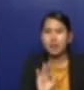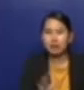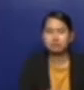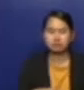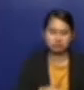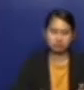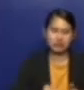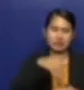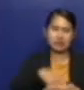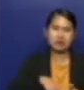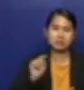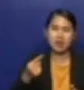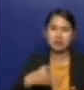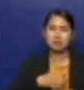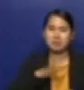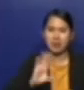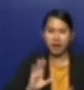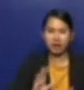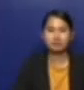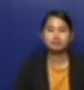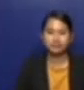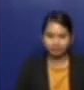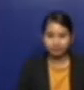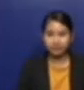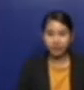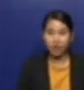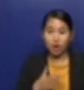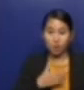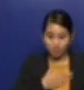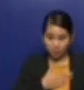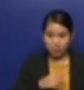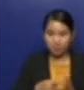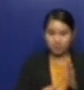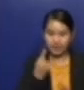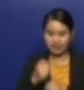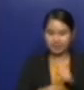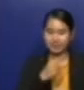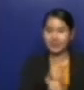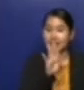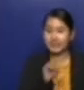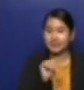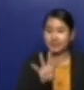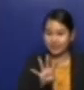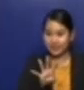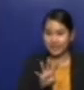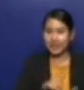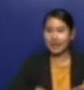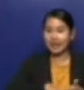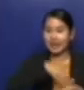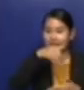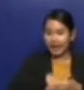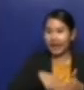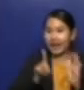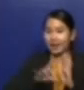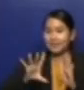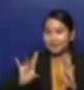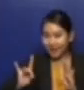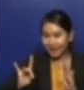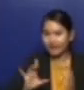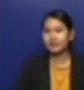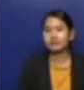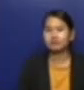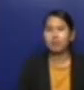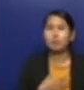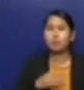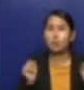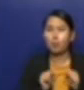ใหม่ท่านประธานครับผมเป็นผู้แทนมาปี44ผ่านการเลือกตั้งมา8ครั้งผมจะไปก